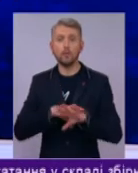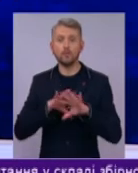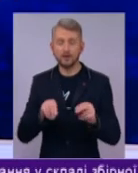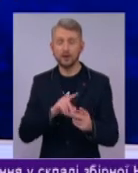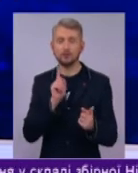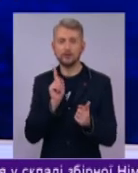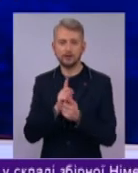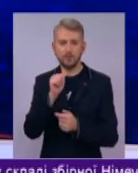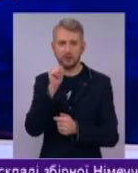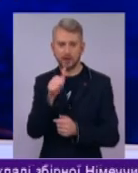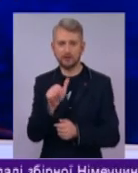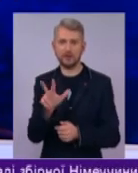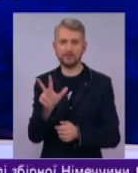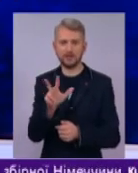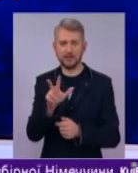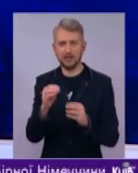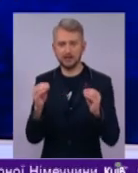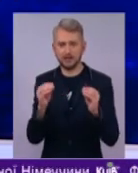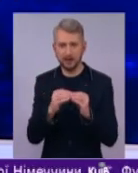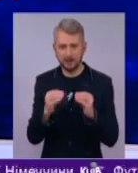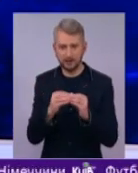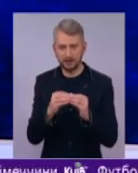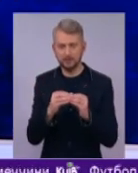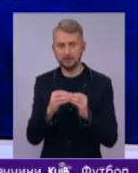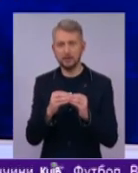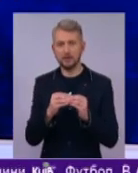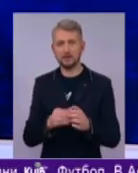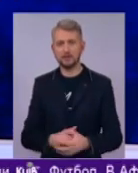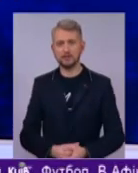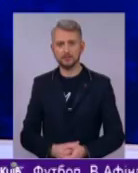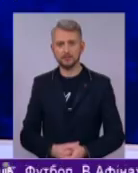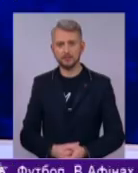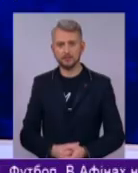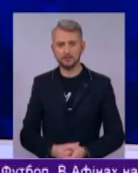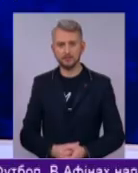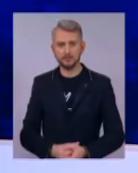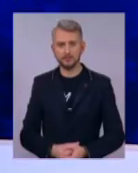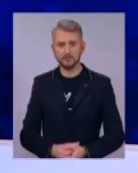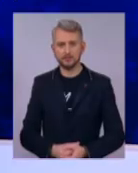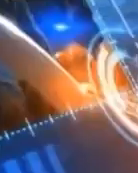Дивіться «Київ Лайф» о 22:15. Підіб'ємо тоді ми підсумки дня. Хай щастить!